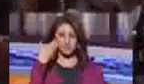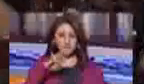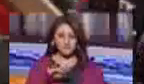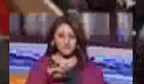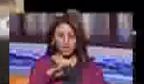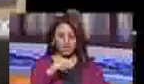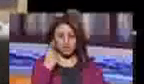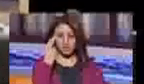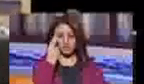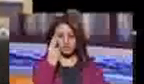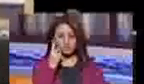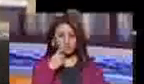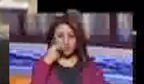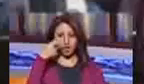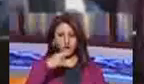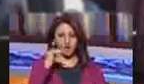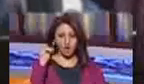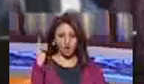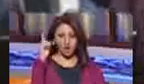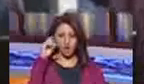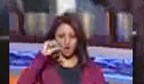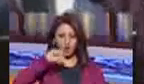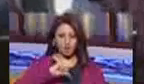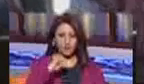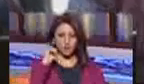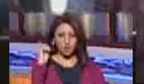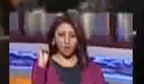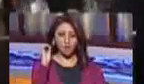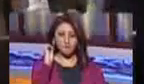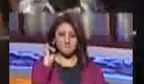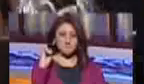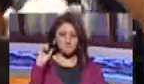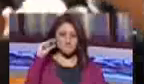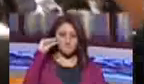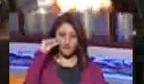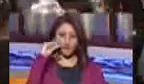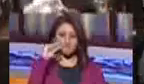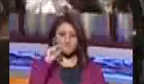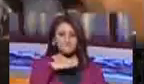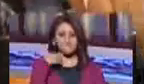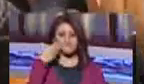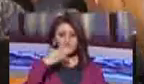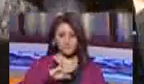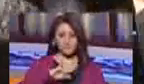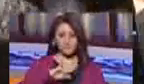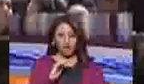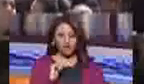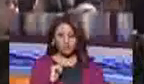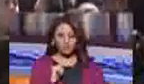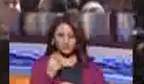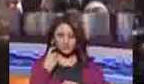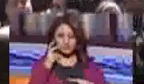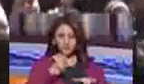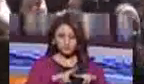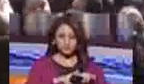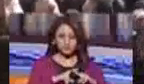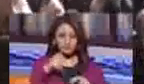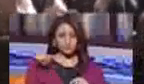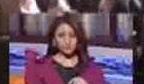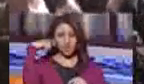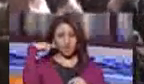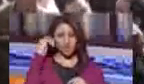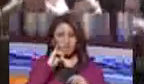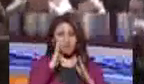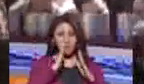الحرية عمرو سعد ومحمد الجندي بعد أن فقدا الحياة، رغم أن حلمهما